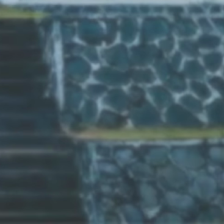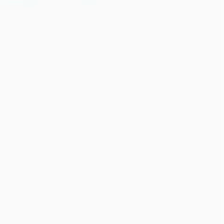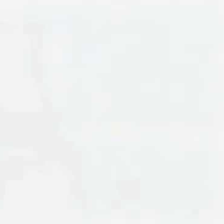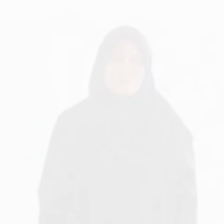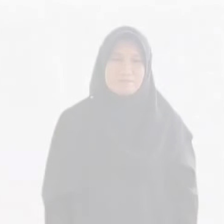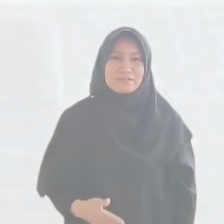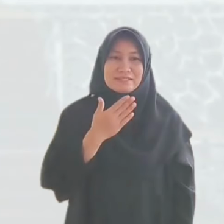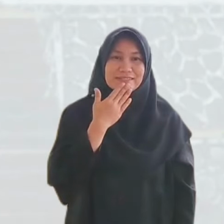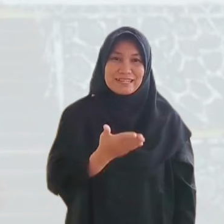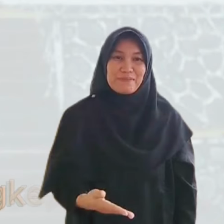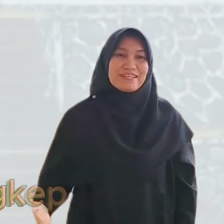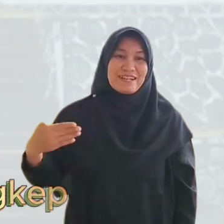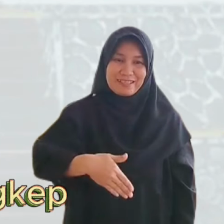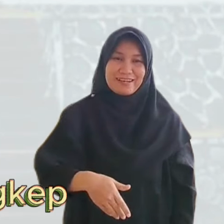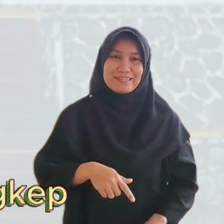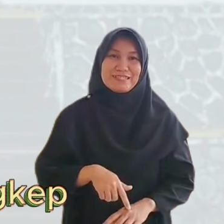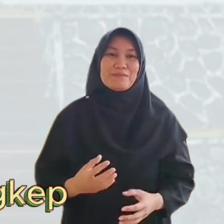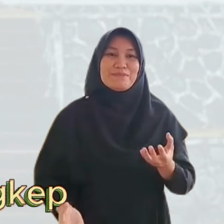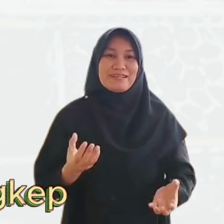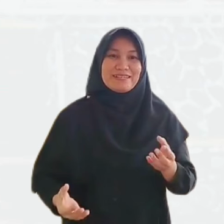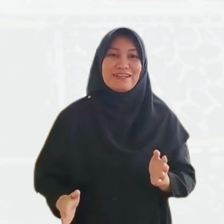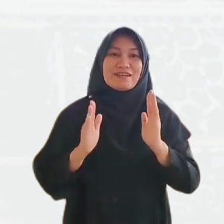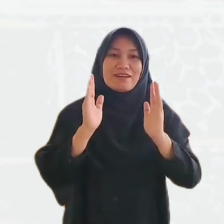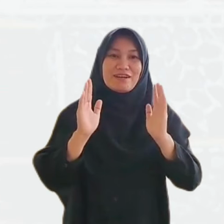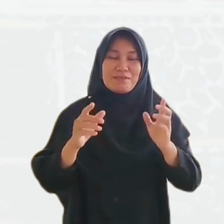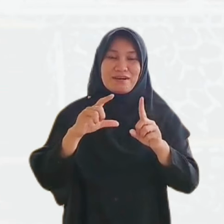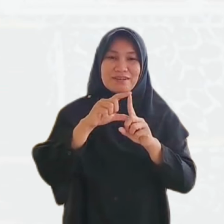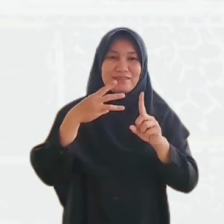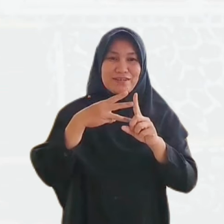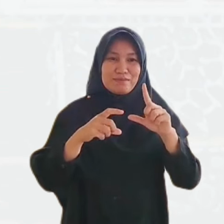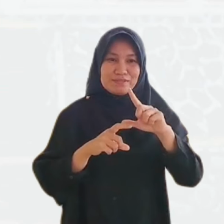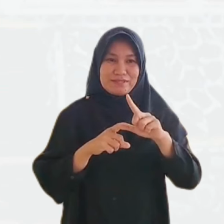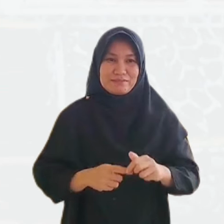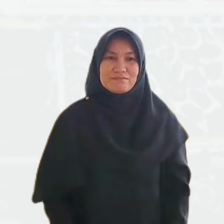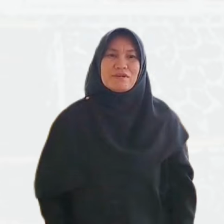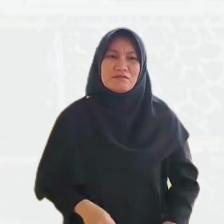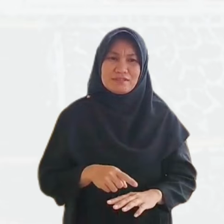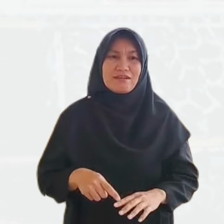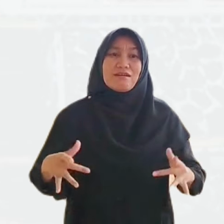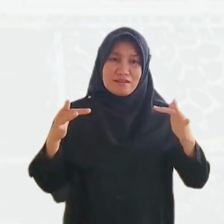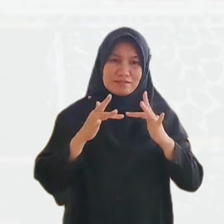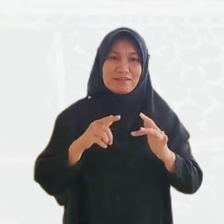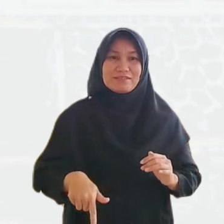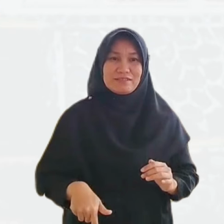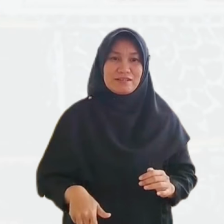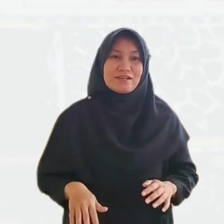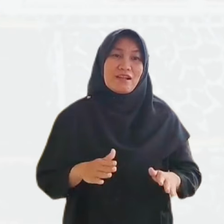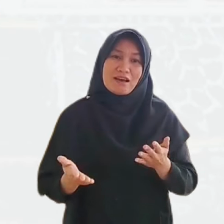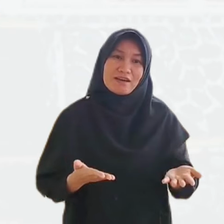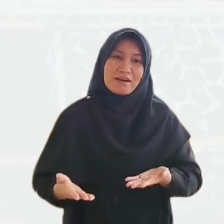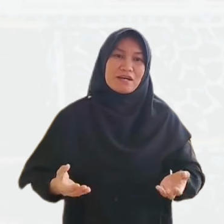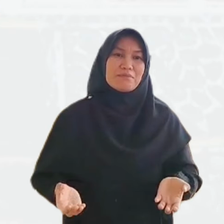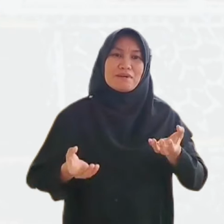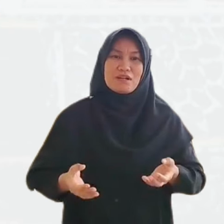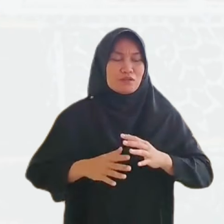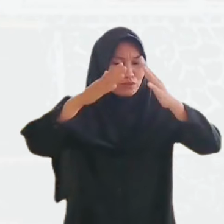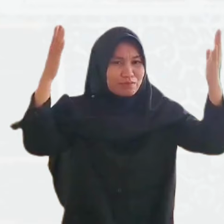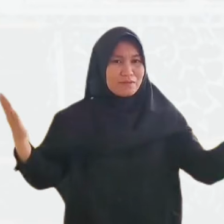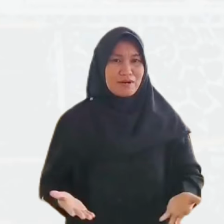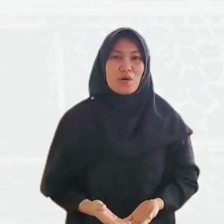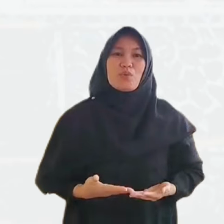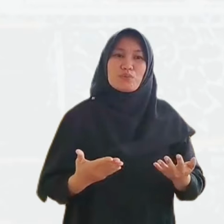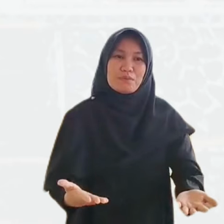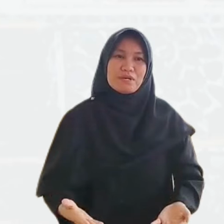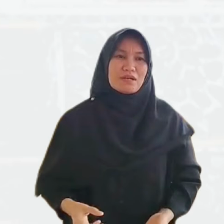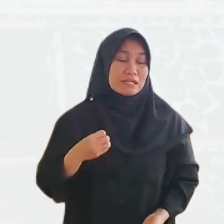Selamat datang di Pengadilan Agama Dabo Singkep. Di era digital saat ini, layanan peradilan terus berkembang untuk memberikan